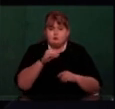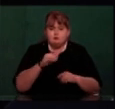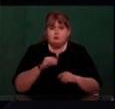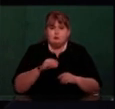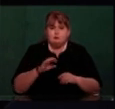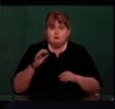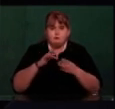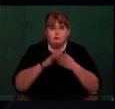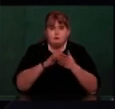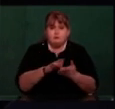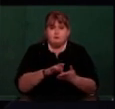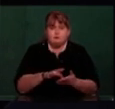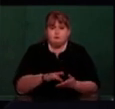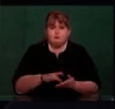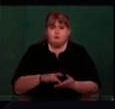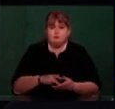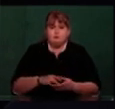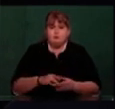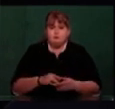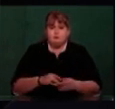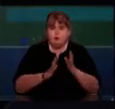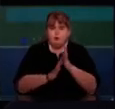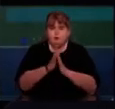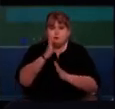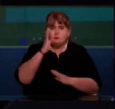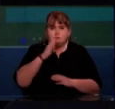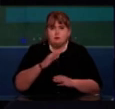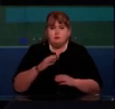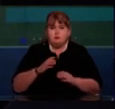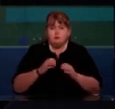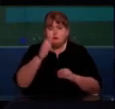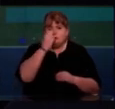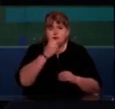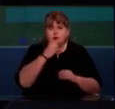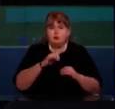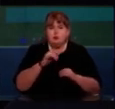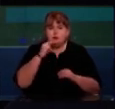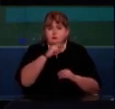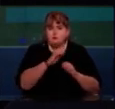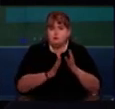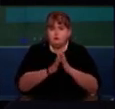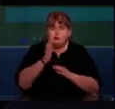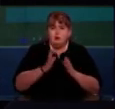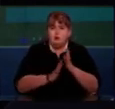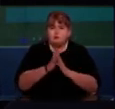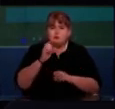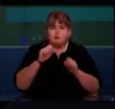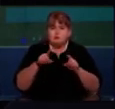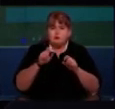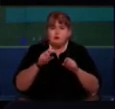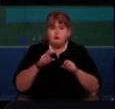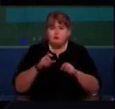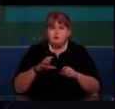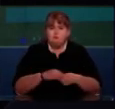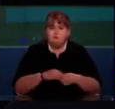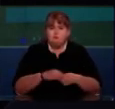в туризме, в сельском хозяйстве, культуре. Благодаря экономическому развитию росли золотовалютные запасы